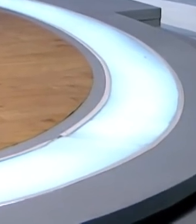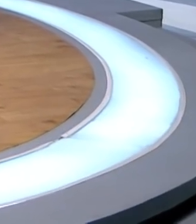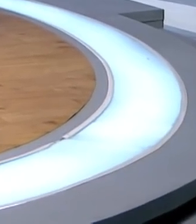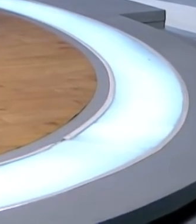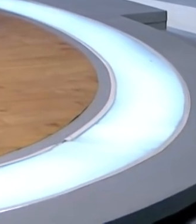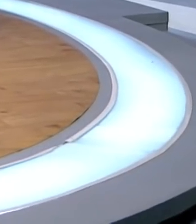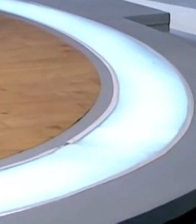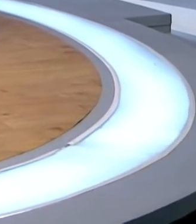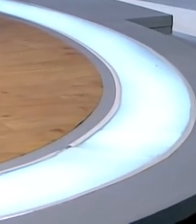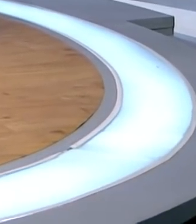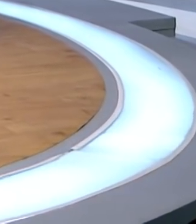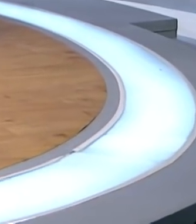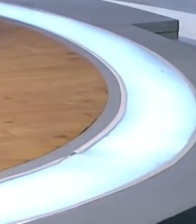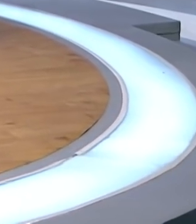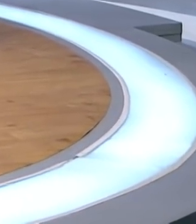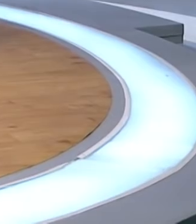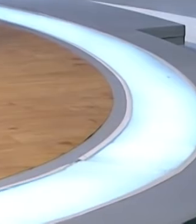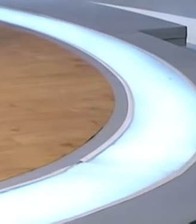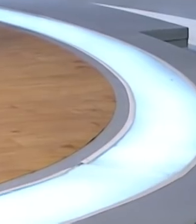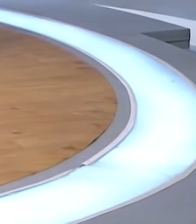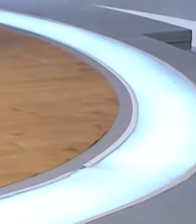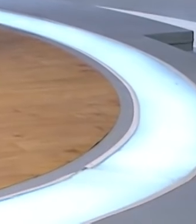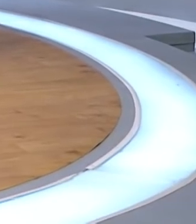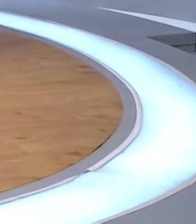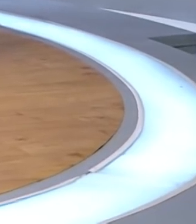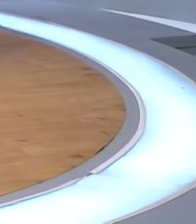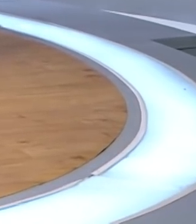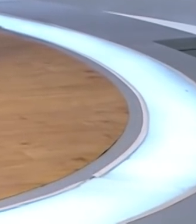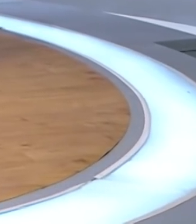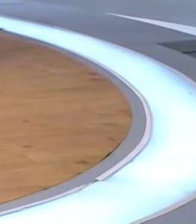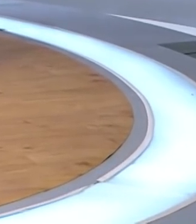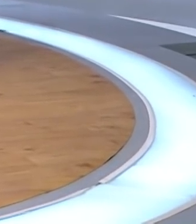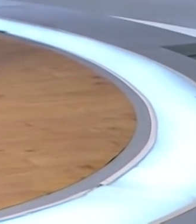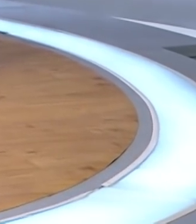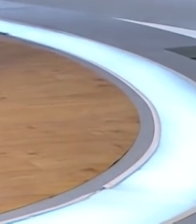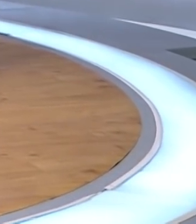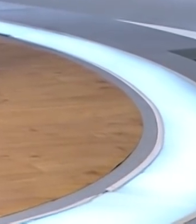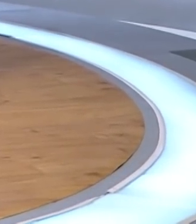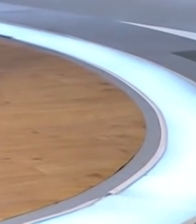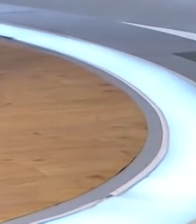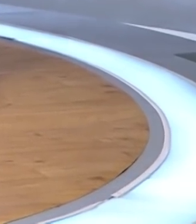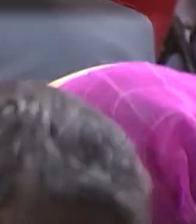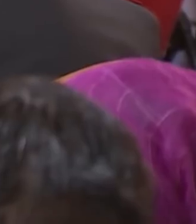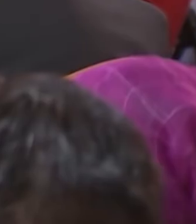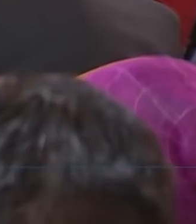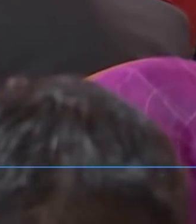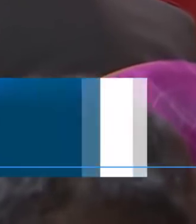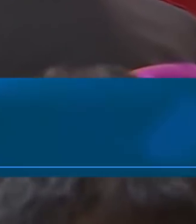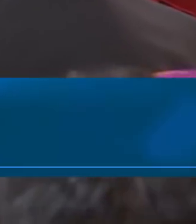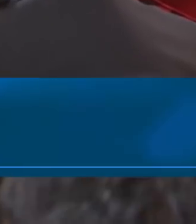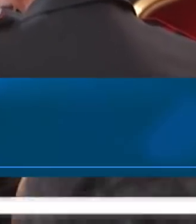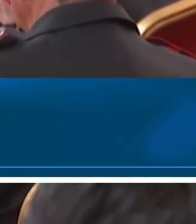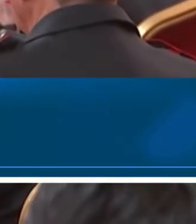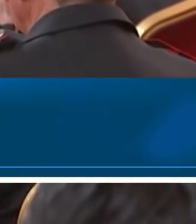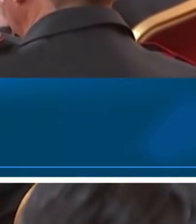Үзэгчдийнхээ орой амгалан галтгая. Цагийн хурд мэдээллийн хөтөлбөр 5 гаригийн дугаараа үзүүлж байна. Эхлээд зарим мэдээний тавч агуулгатай танилцсан уу. Өвлөгтэйний